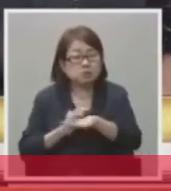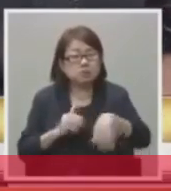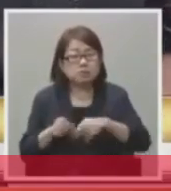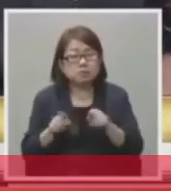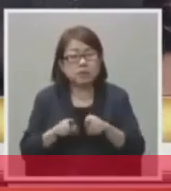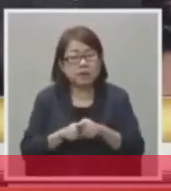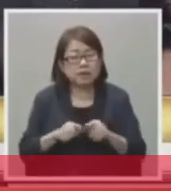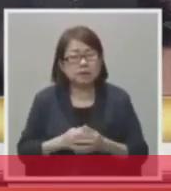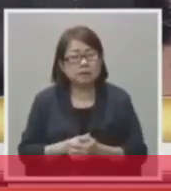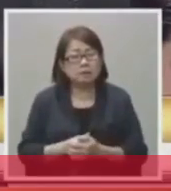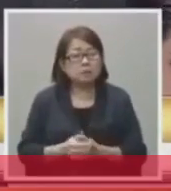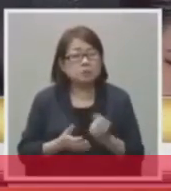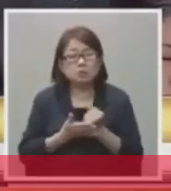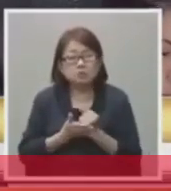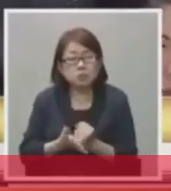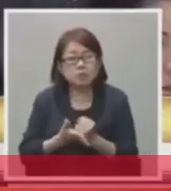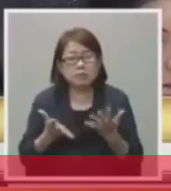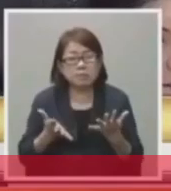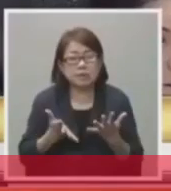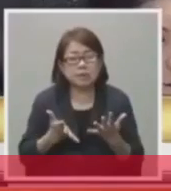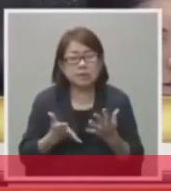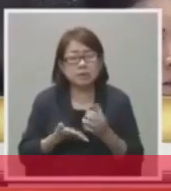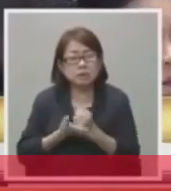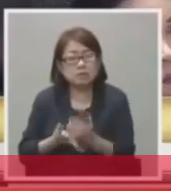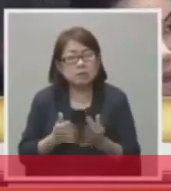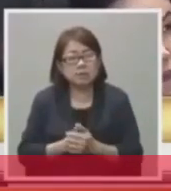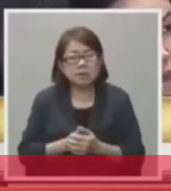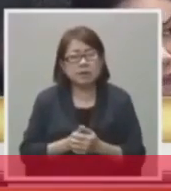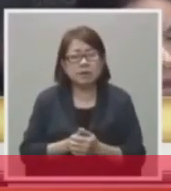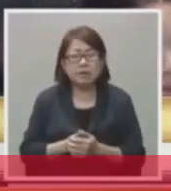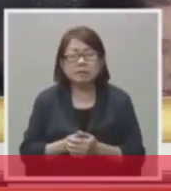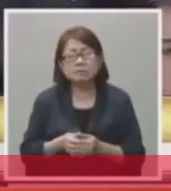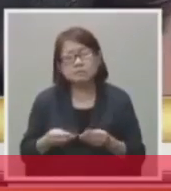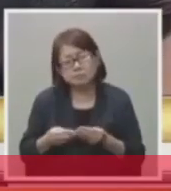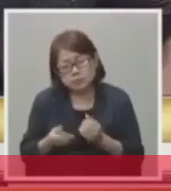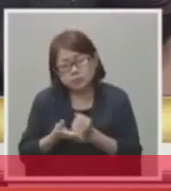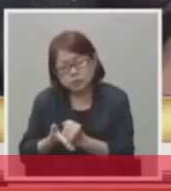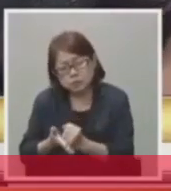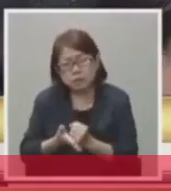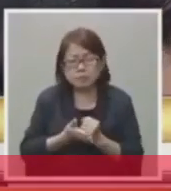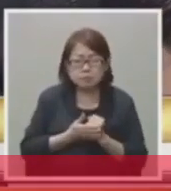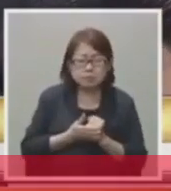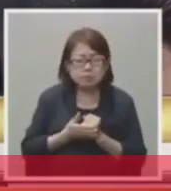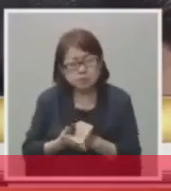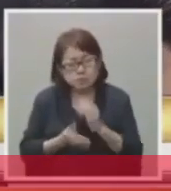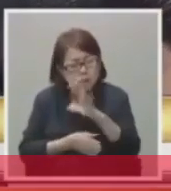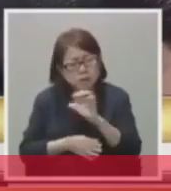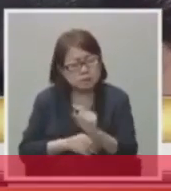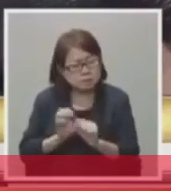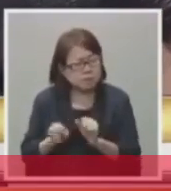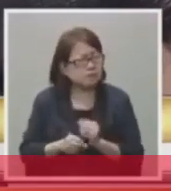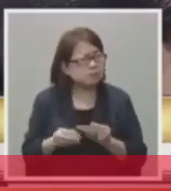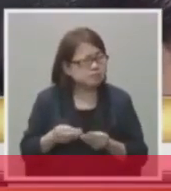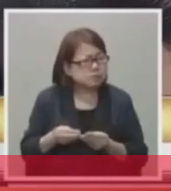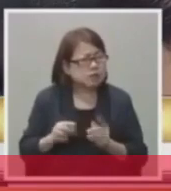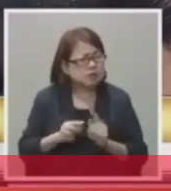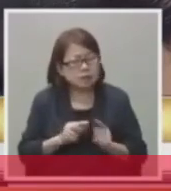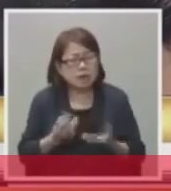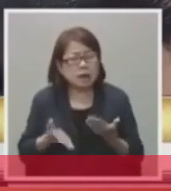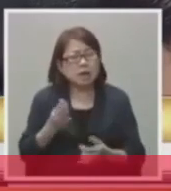ม่ดูแลแบบกึ่งดูแลบ้างไม่ดูแลบ้างปราบปรามแบบเหยียบตีนกันบ้างแบ